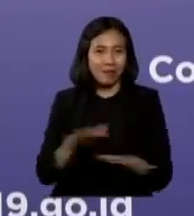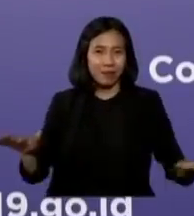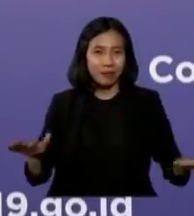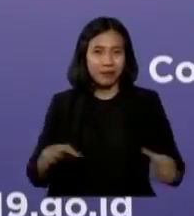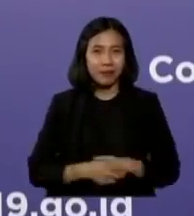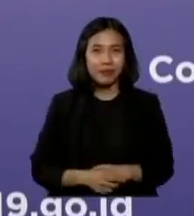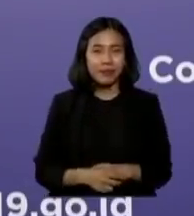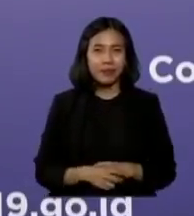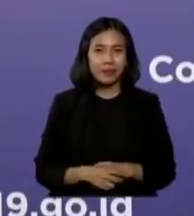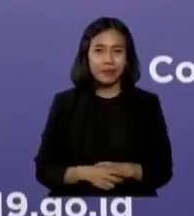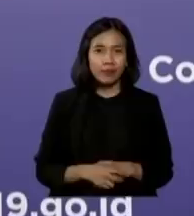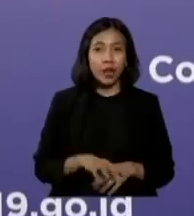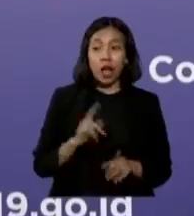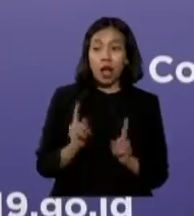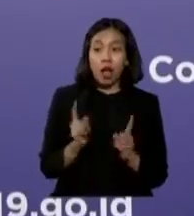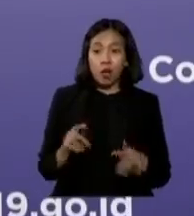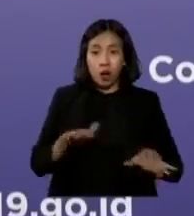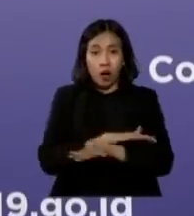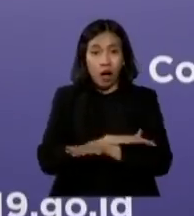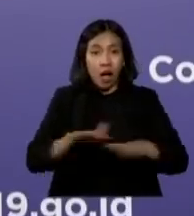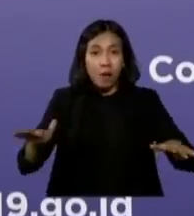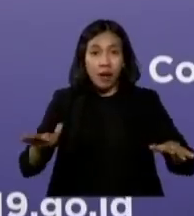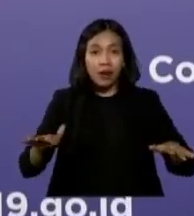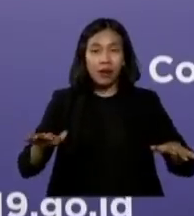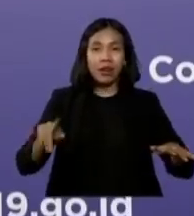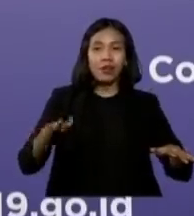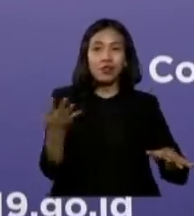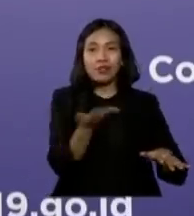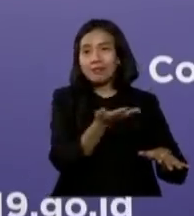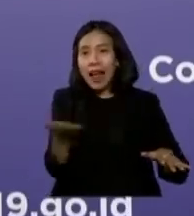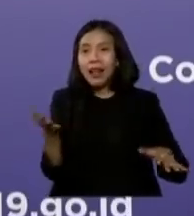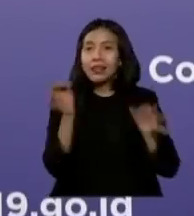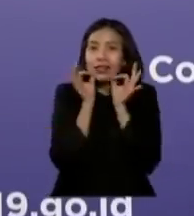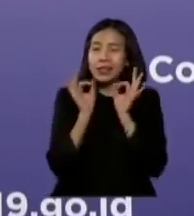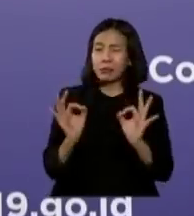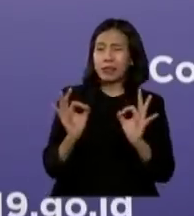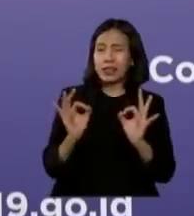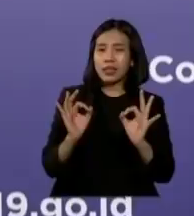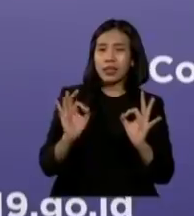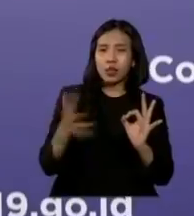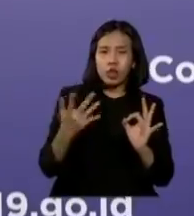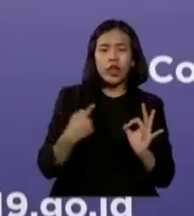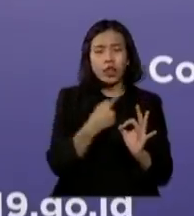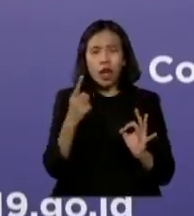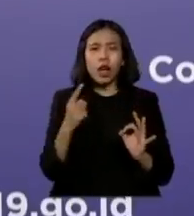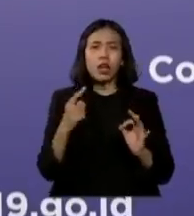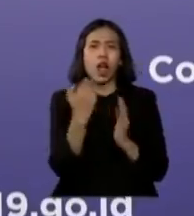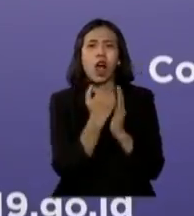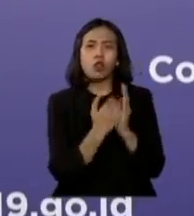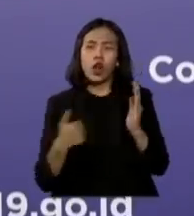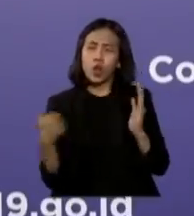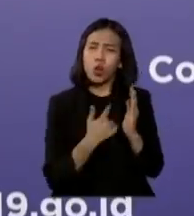karena dengan jaminan aman karena kedisiplinan kita karena konsistensi kita